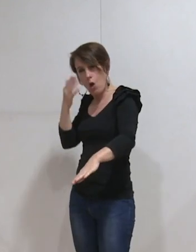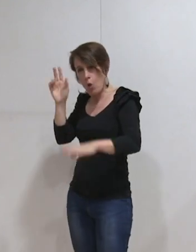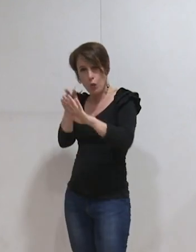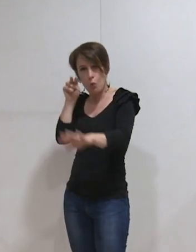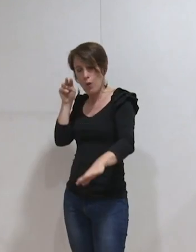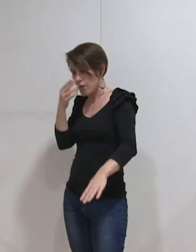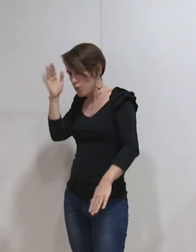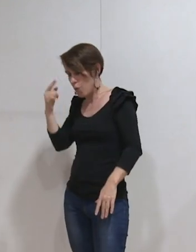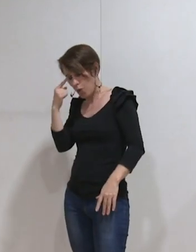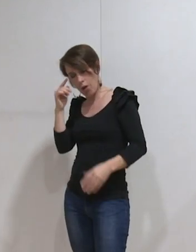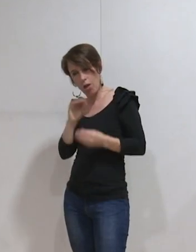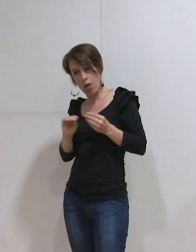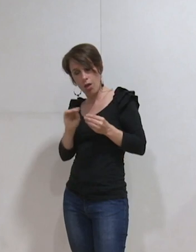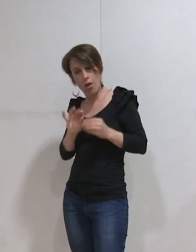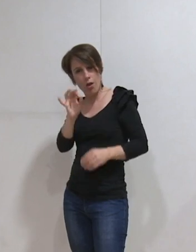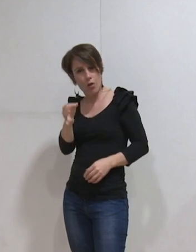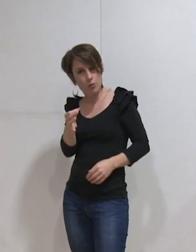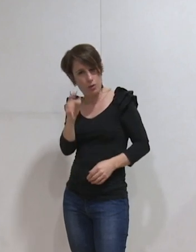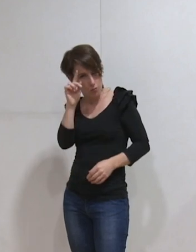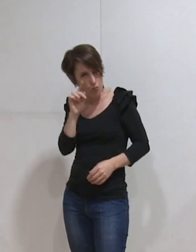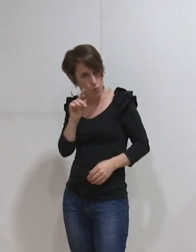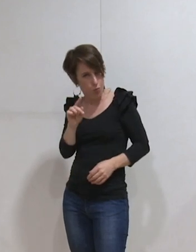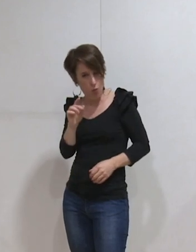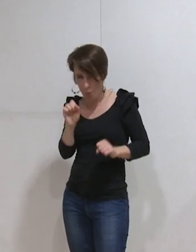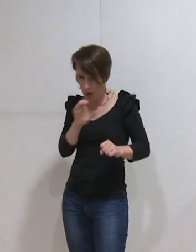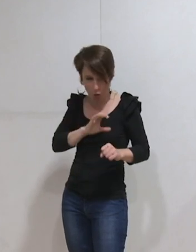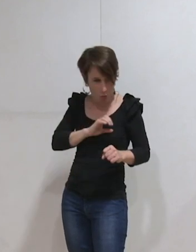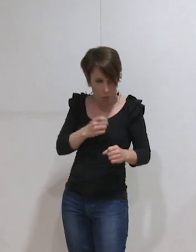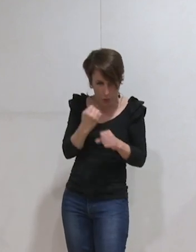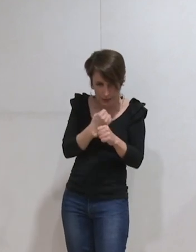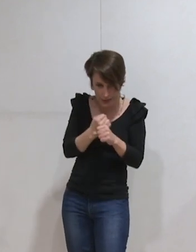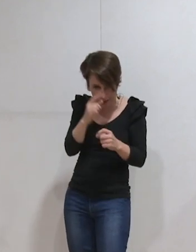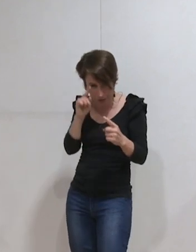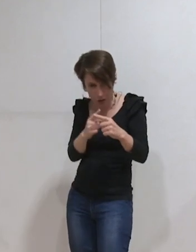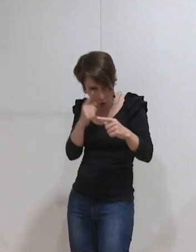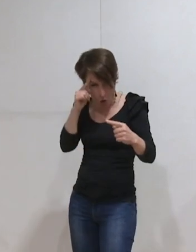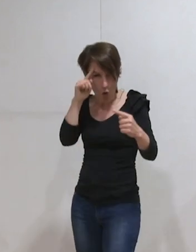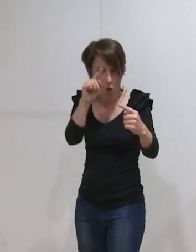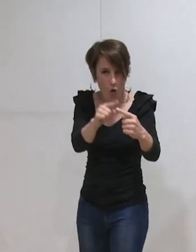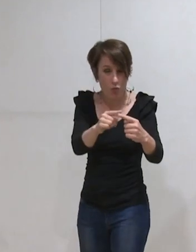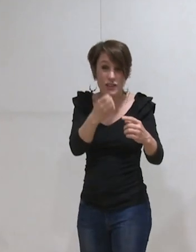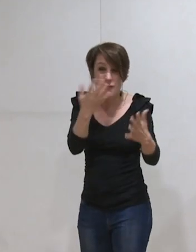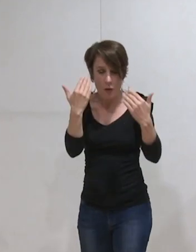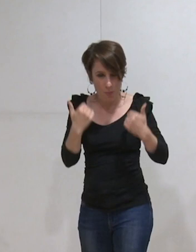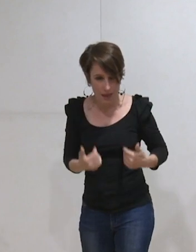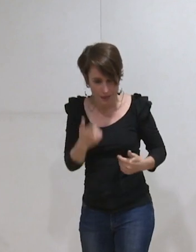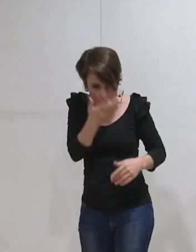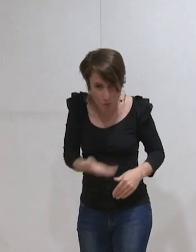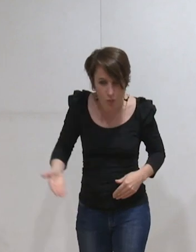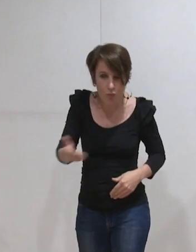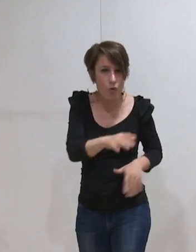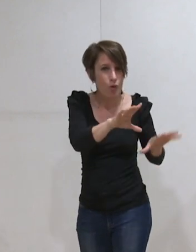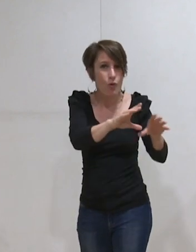travailler sur le bien-être au plus proche des habitants et sur la priorisation avec les habitants pour construire une ville